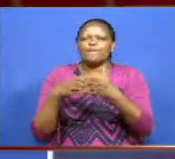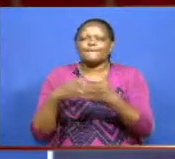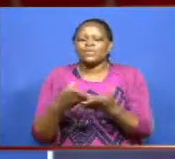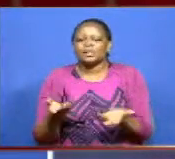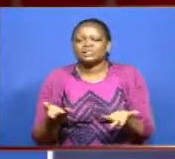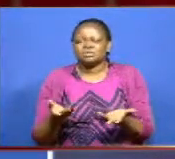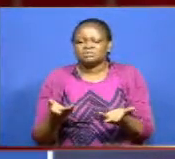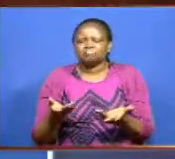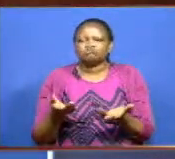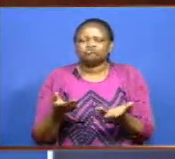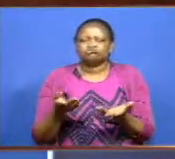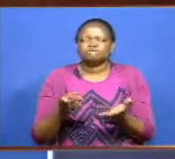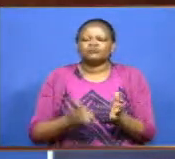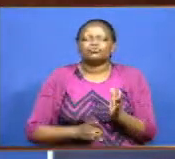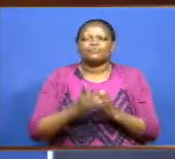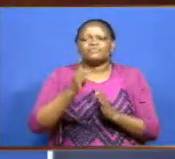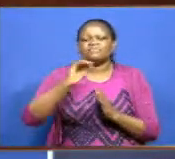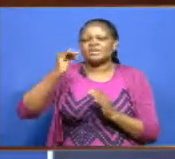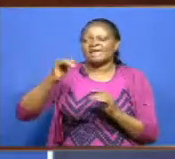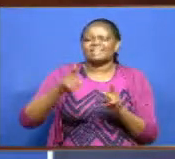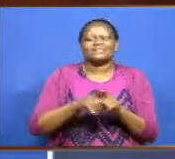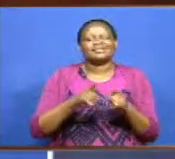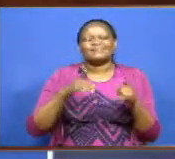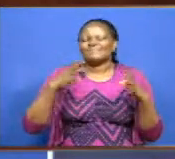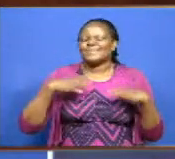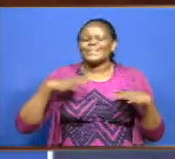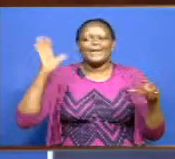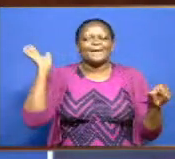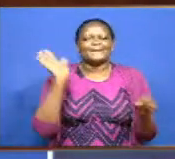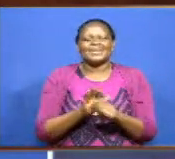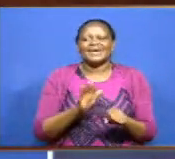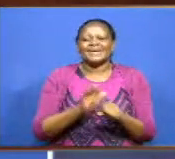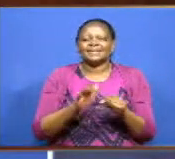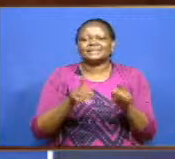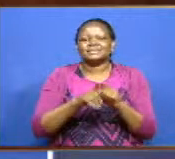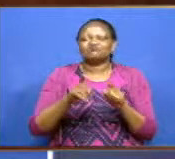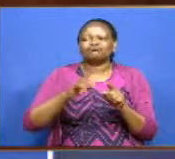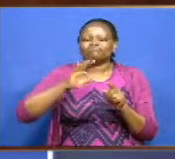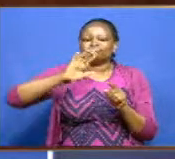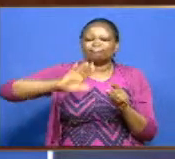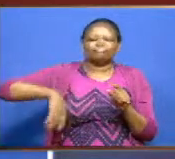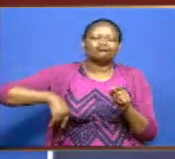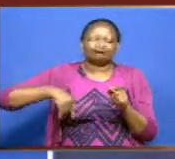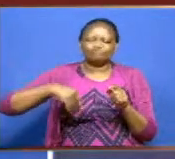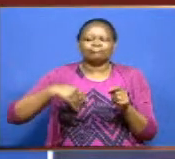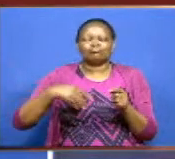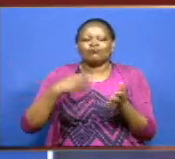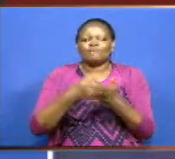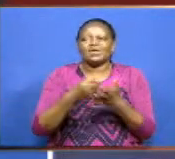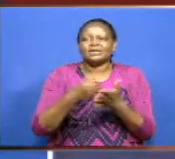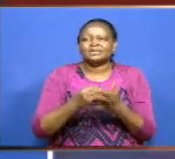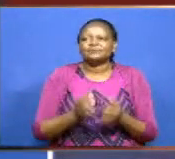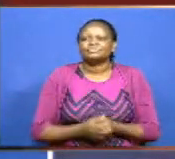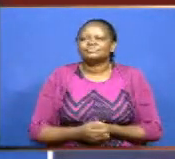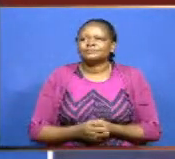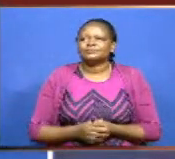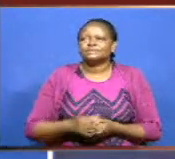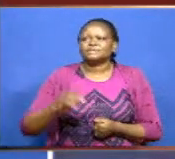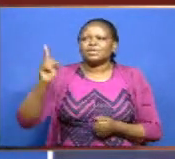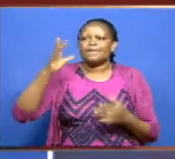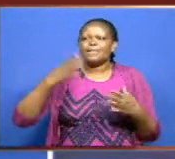wa magari jijini, idadi kubwa ya wafanyikazi na kuchelewa kwa hazina kuu kutoa pesa. Nairobians